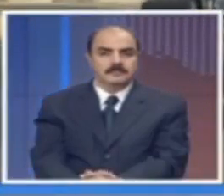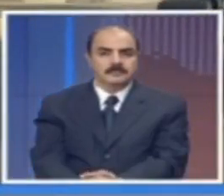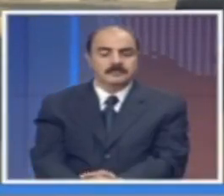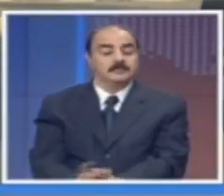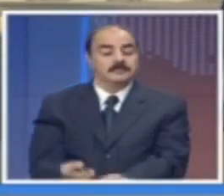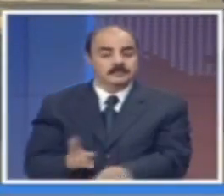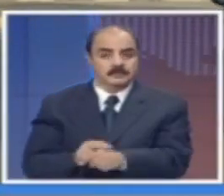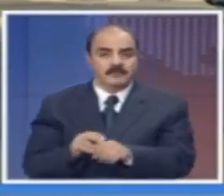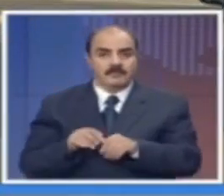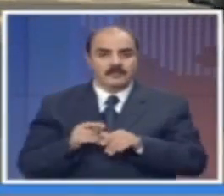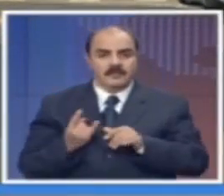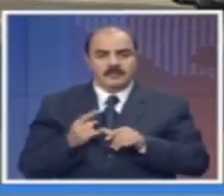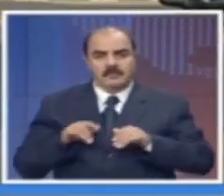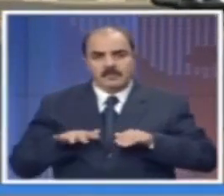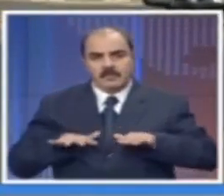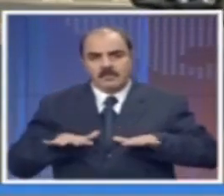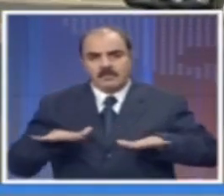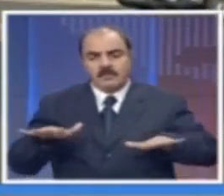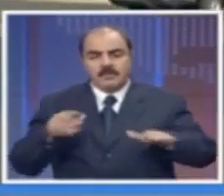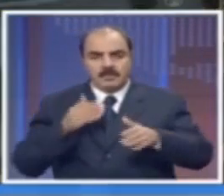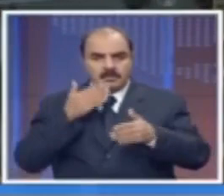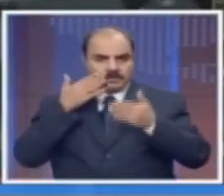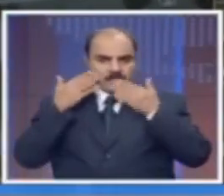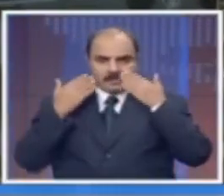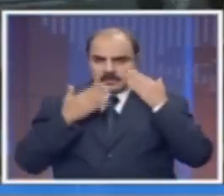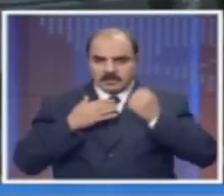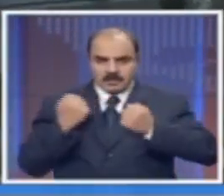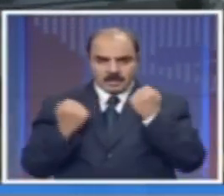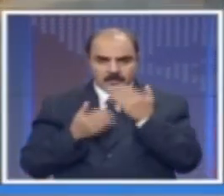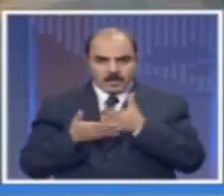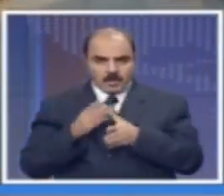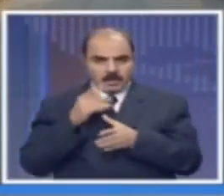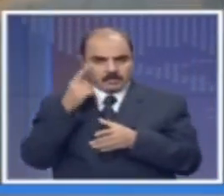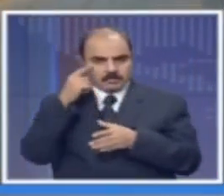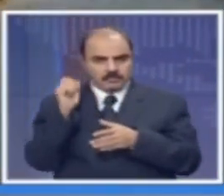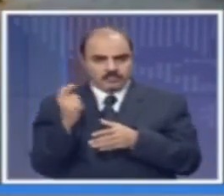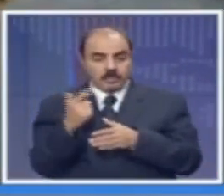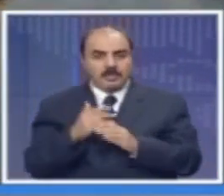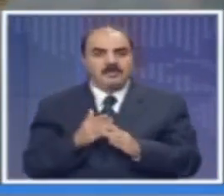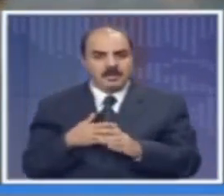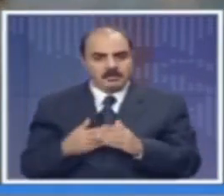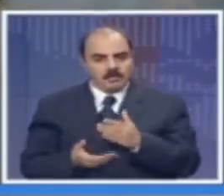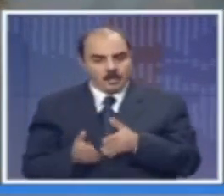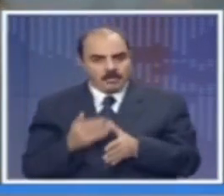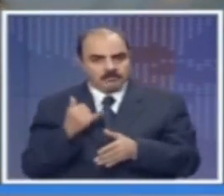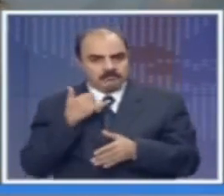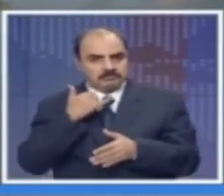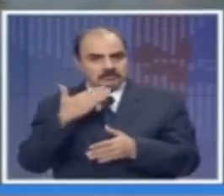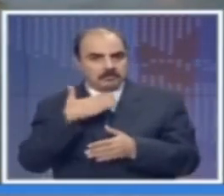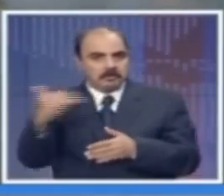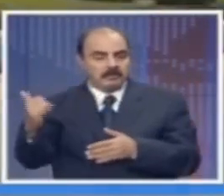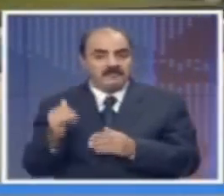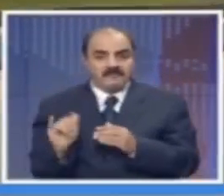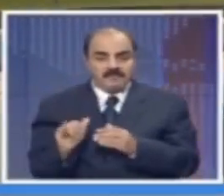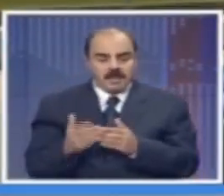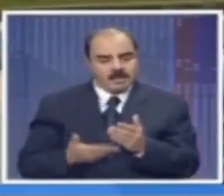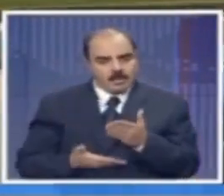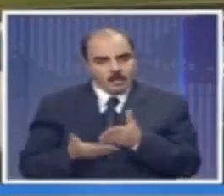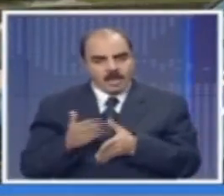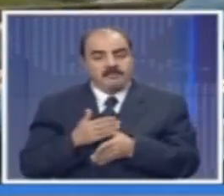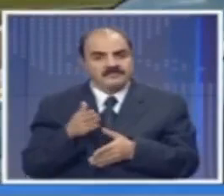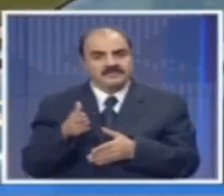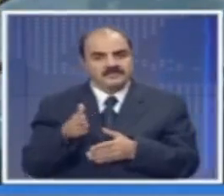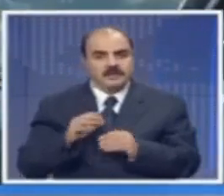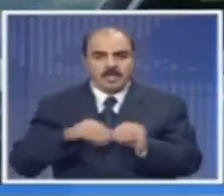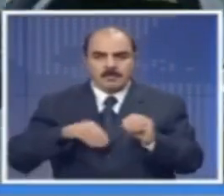كما تنتشر عناصر من قوات التدخل السريع والأقوال الأمنية التي تتميز بسرعة الحركة والجاهزية للتعامل